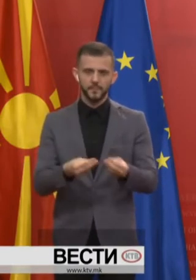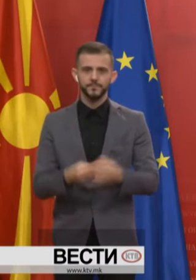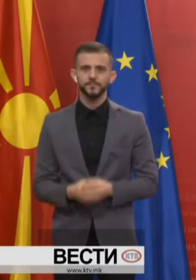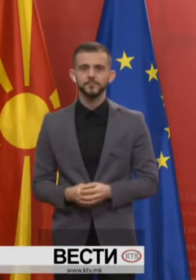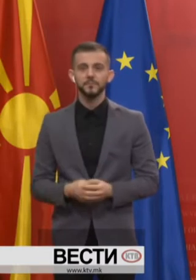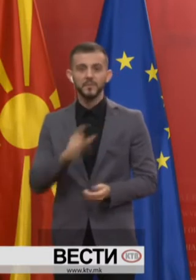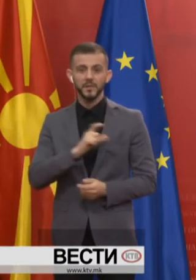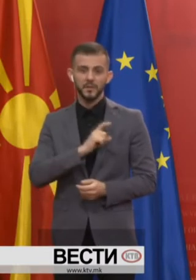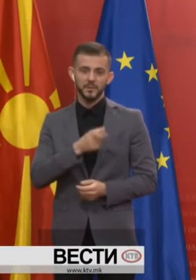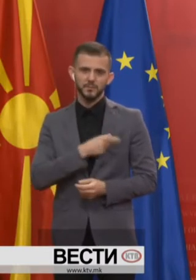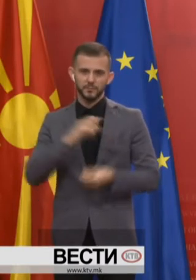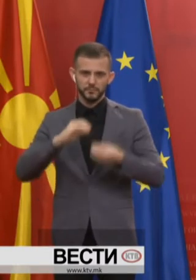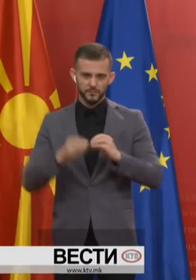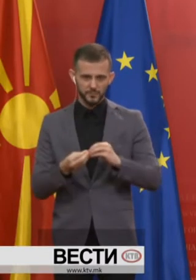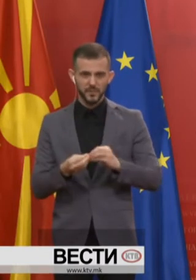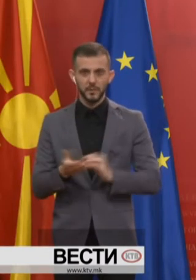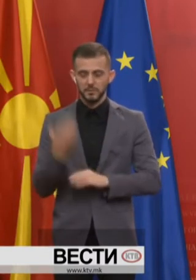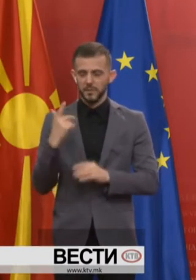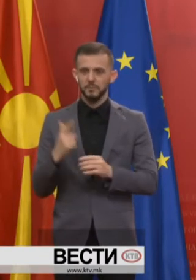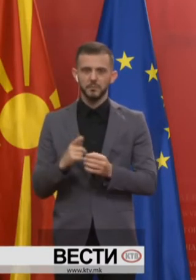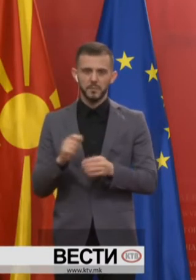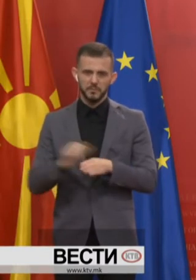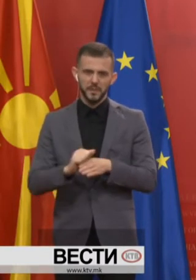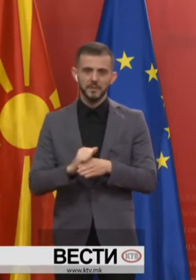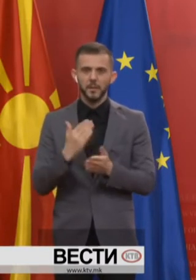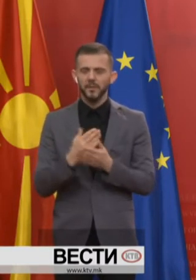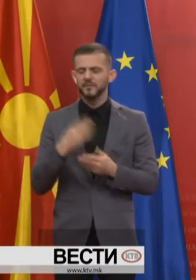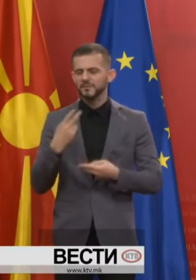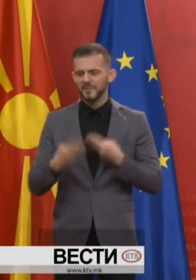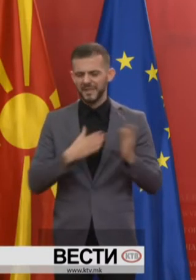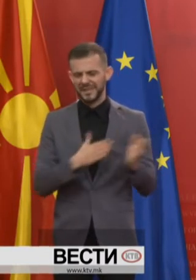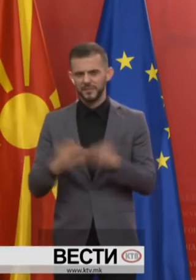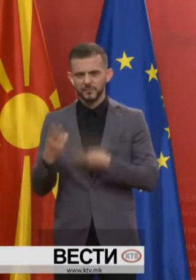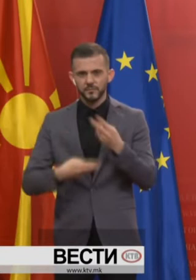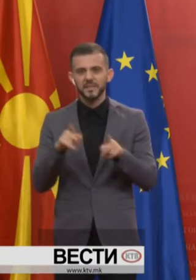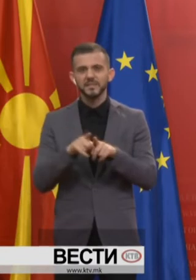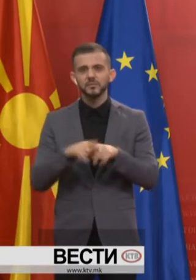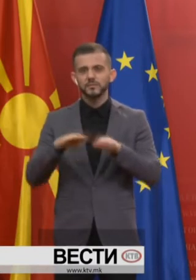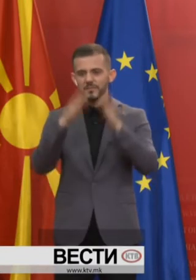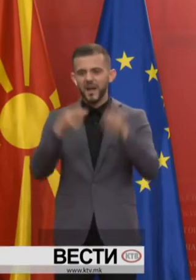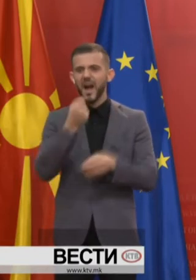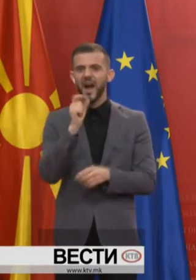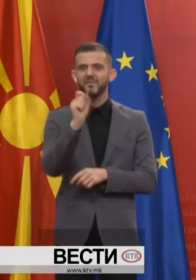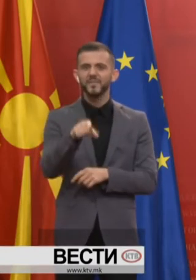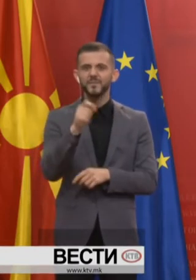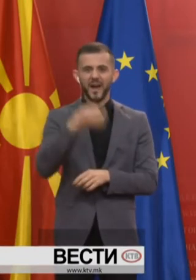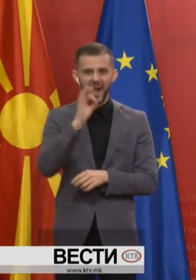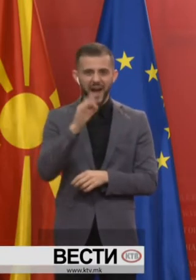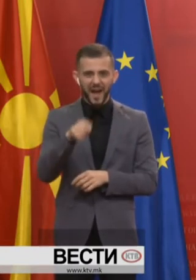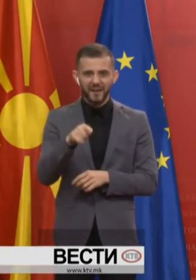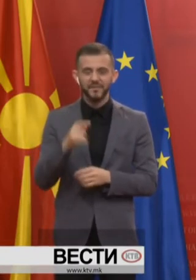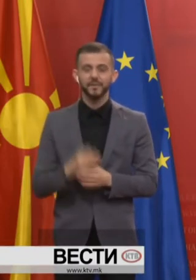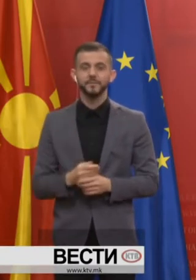Државниот пазарен инспекторат во изминатиот месец интензивно ги контролираше и кафематите на територијата на целата